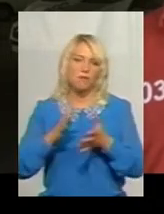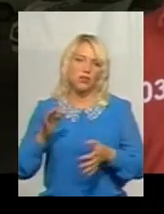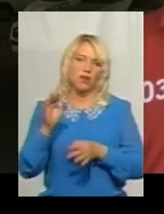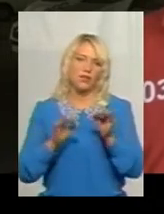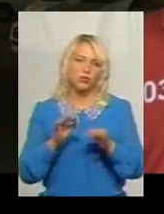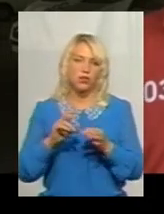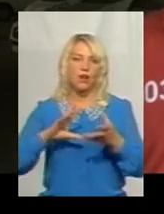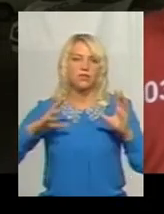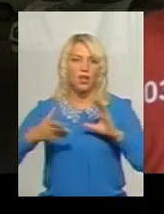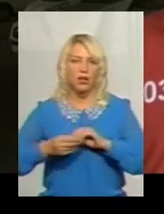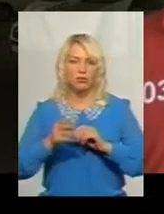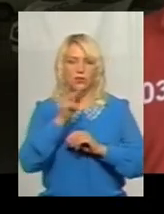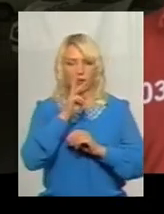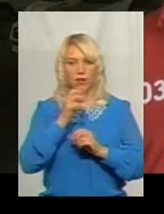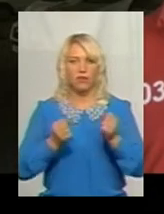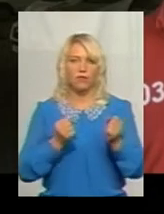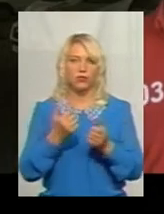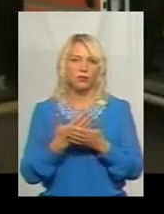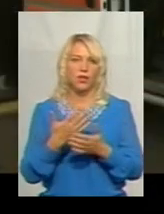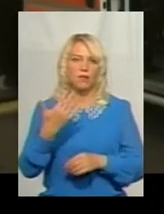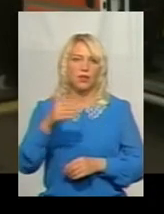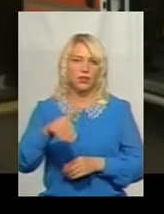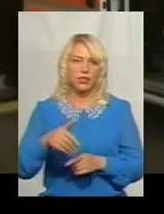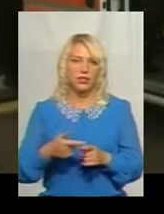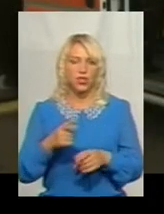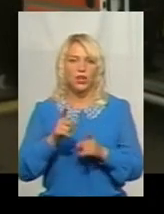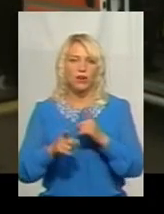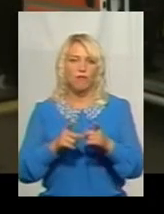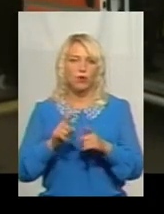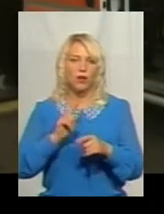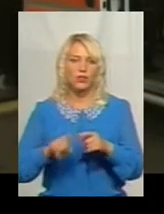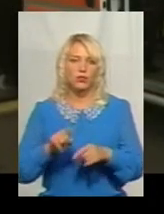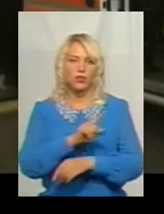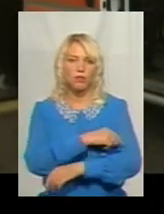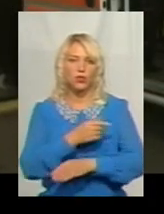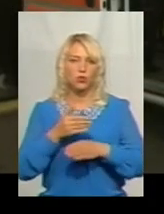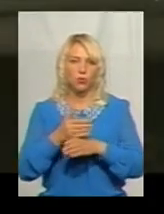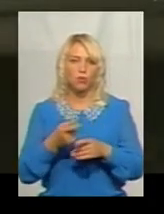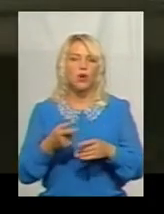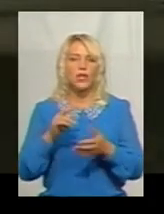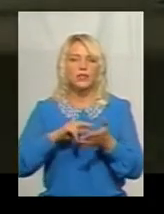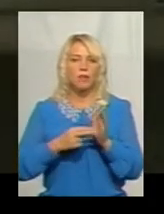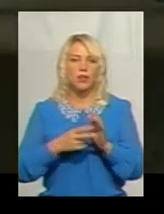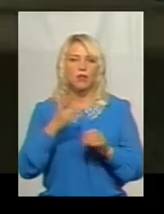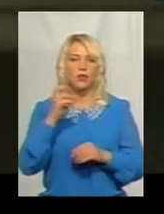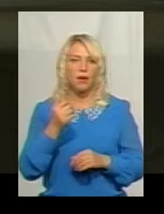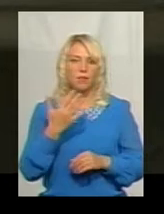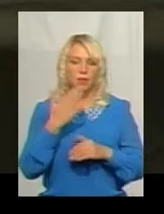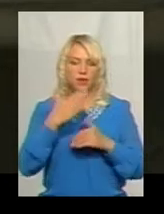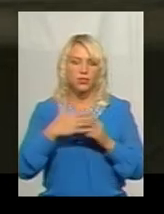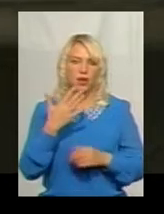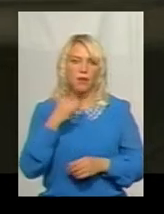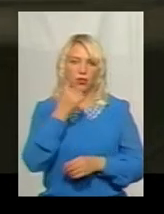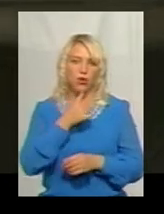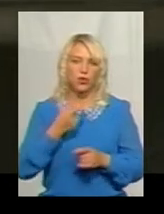загальному зарплата водій має біля 5 тисяч. Реформа екстреної допомоги запланована на найближчі 5 років. За цей час бригади